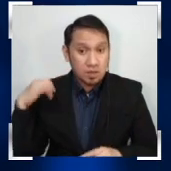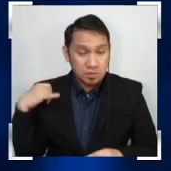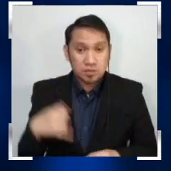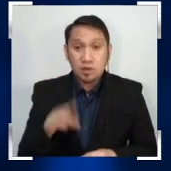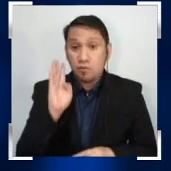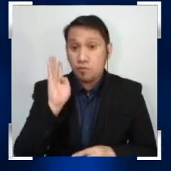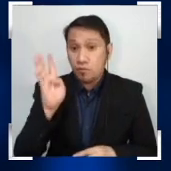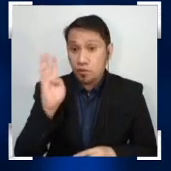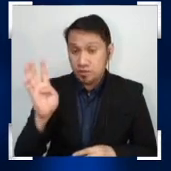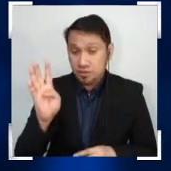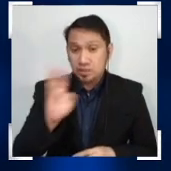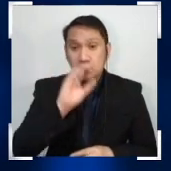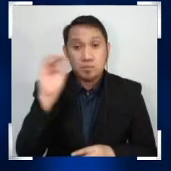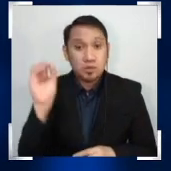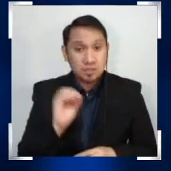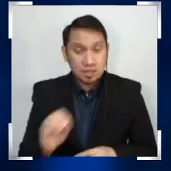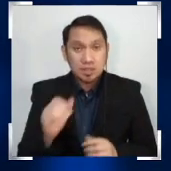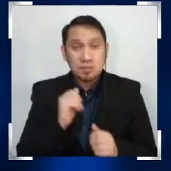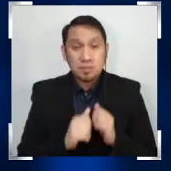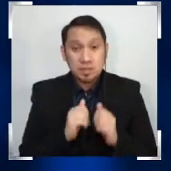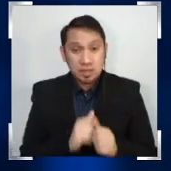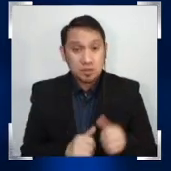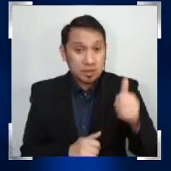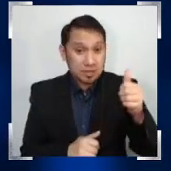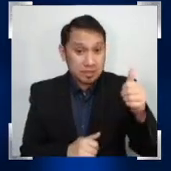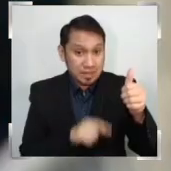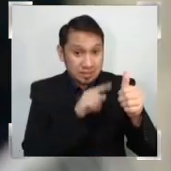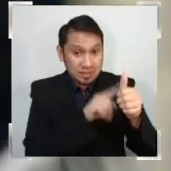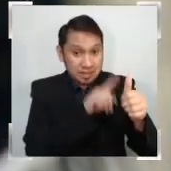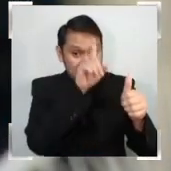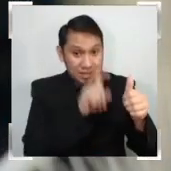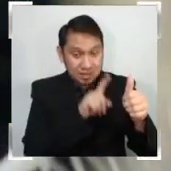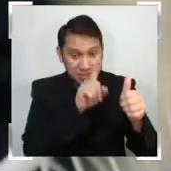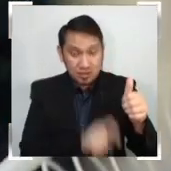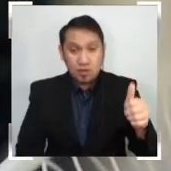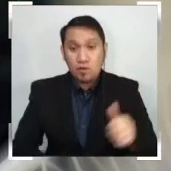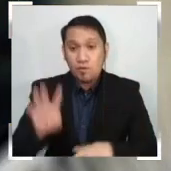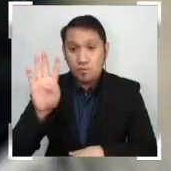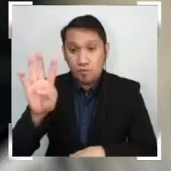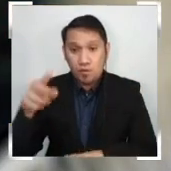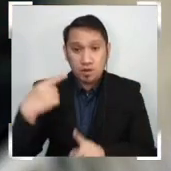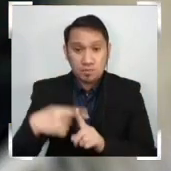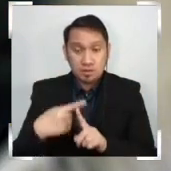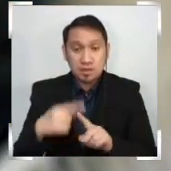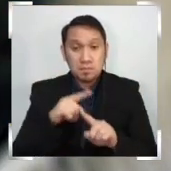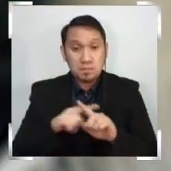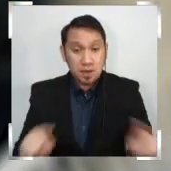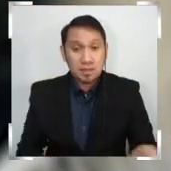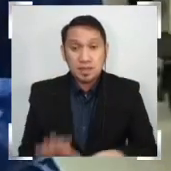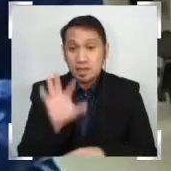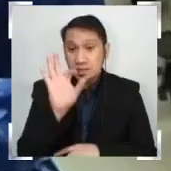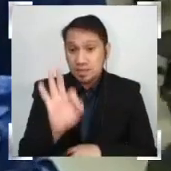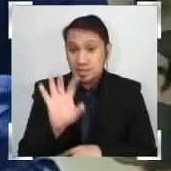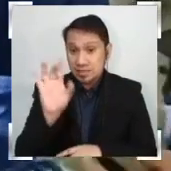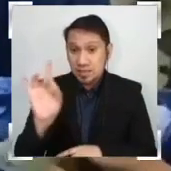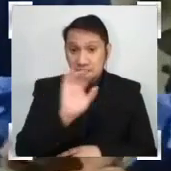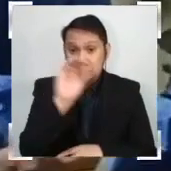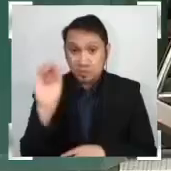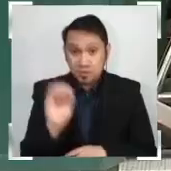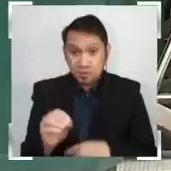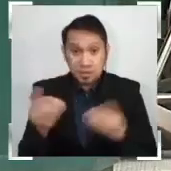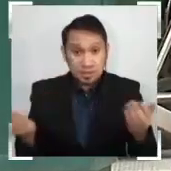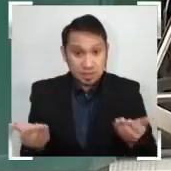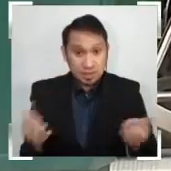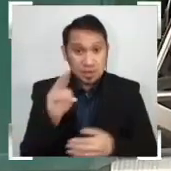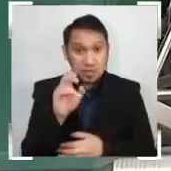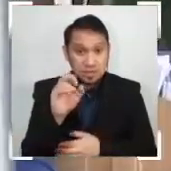Ibig sabihin, sa bawat 10 tinest, 4 ang positibo. Pero 98% daw ng active cases ngayon sa NCR ay mild.